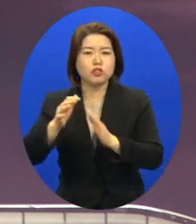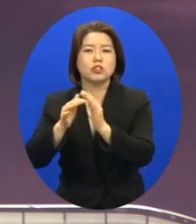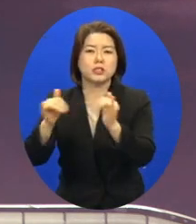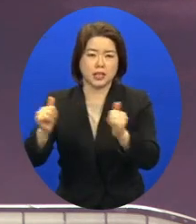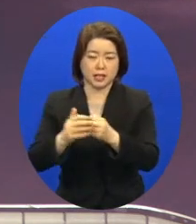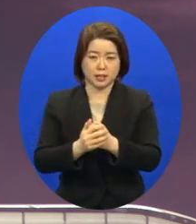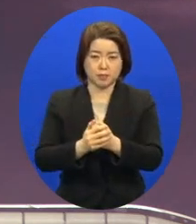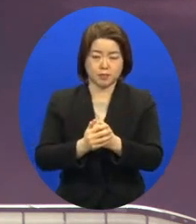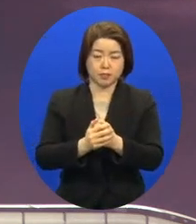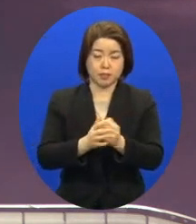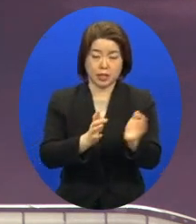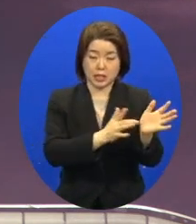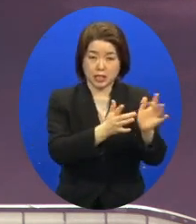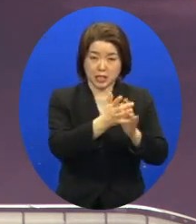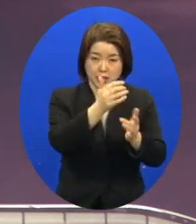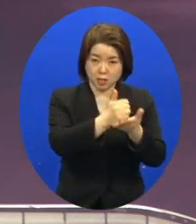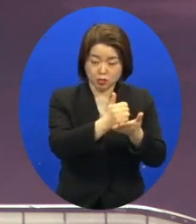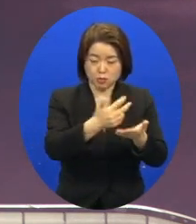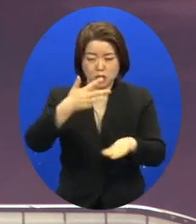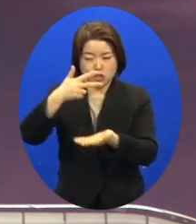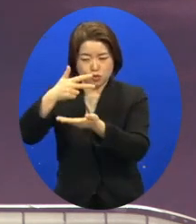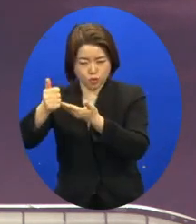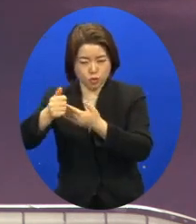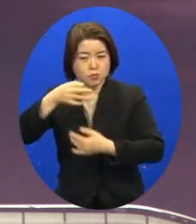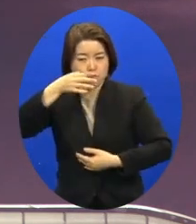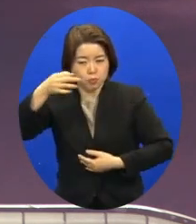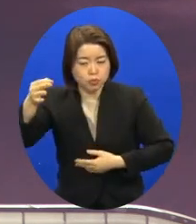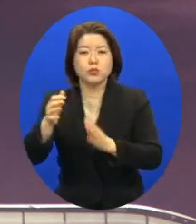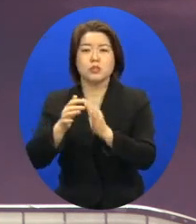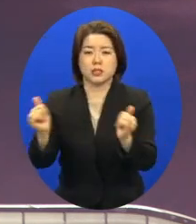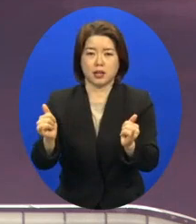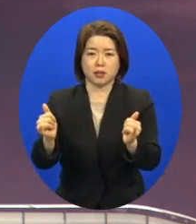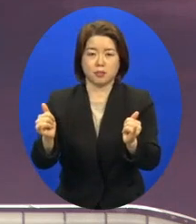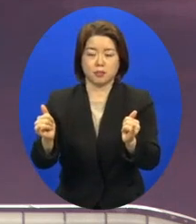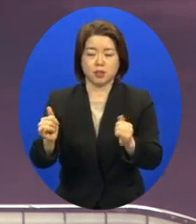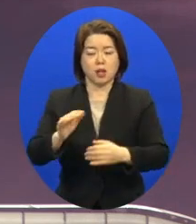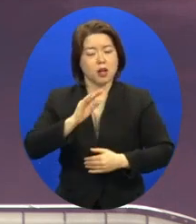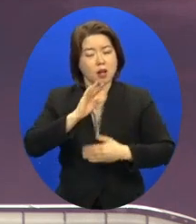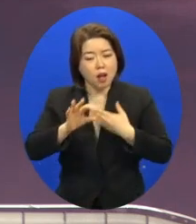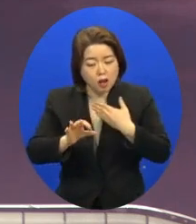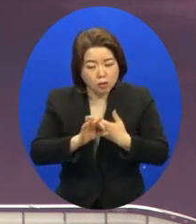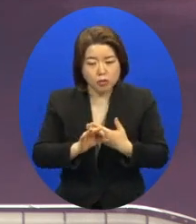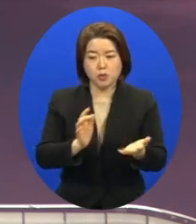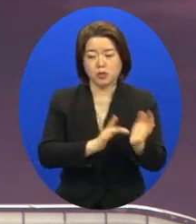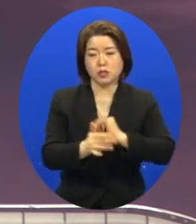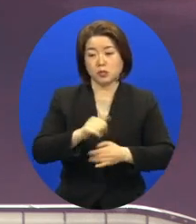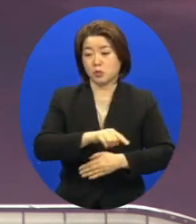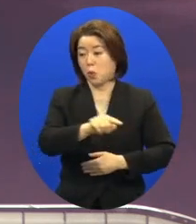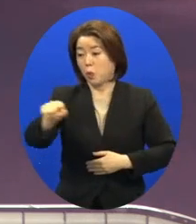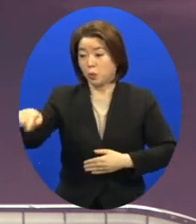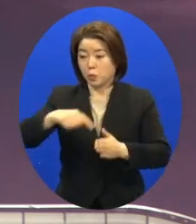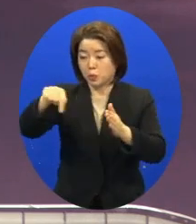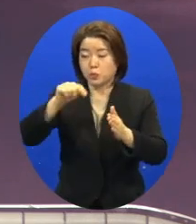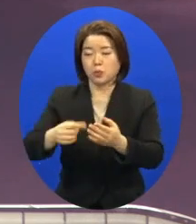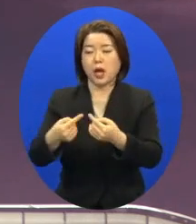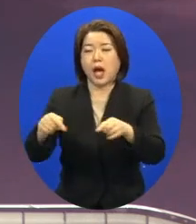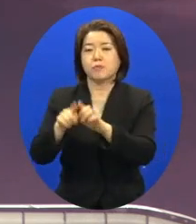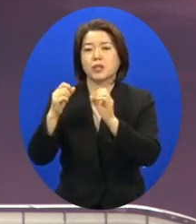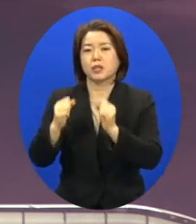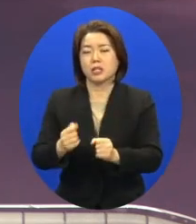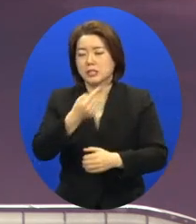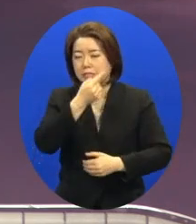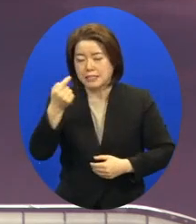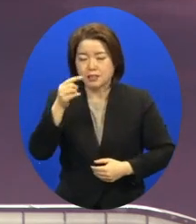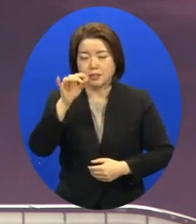예수님을 주님이라고 부르는 이들입니다. 그러면 예수님이 그들과 함께 계신 증거입니다. 고린도전서